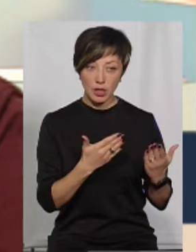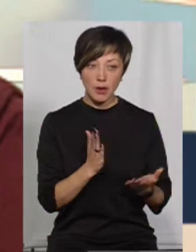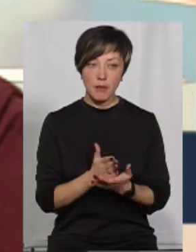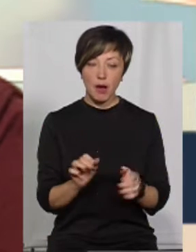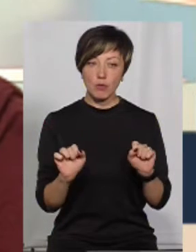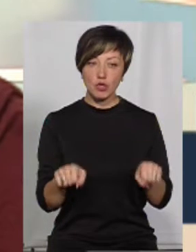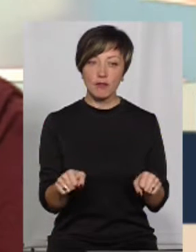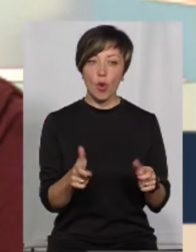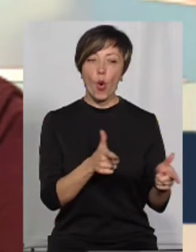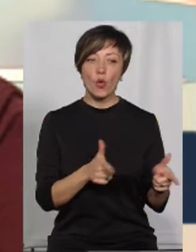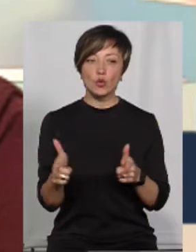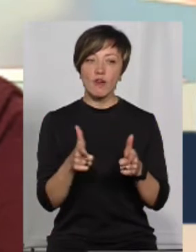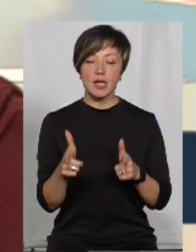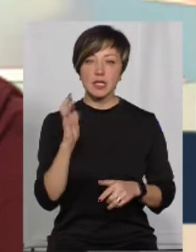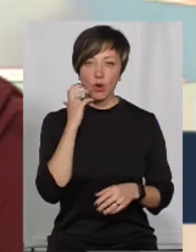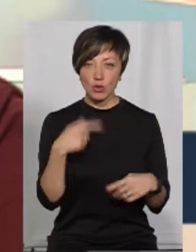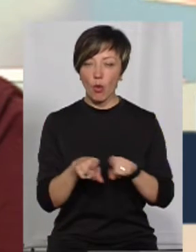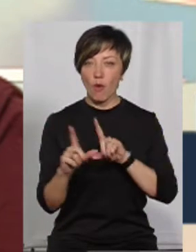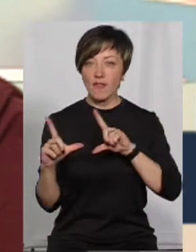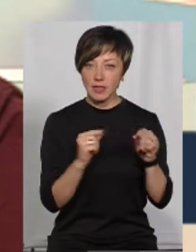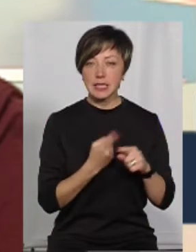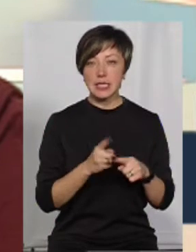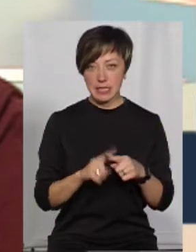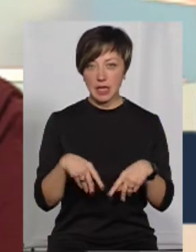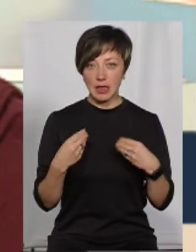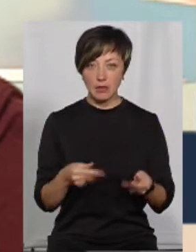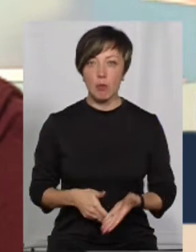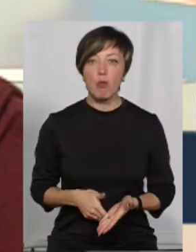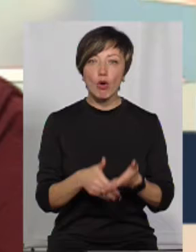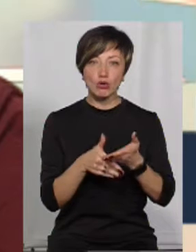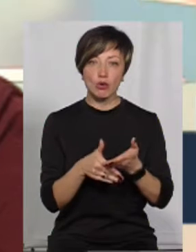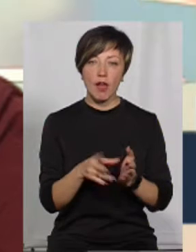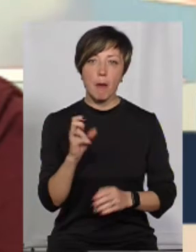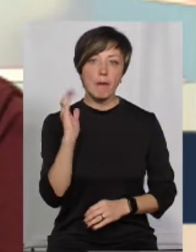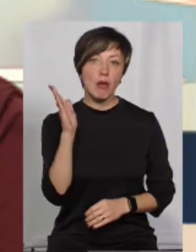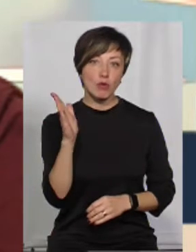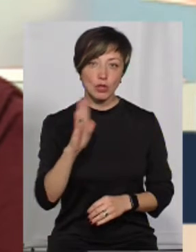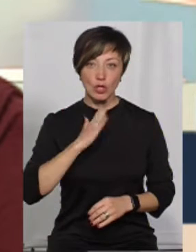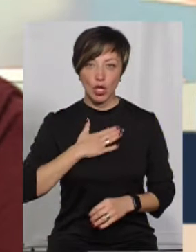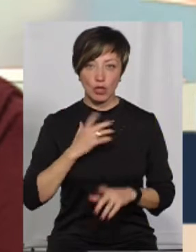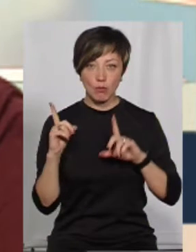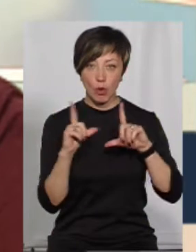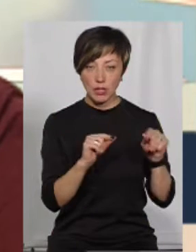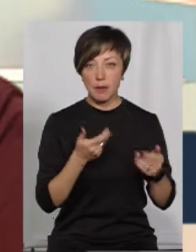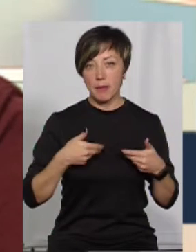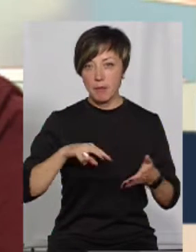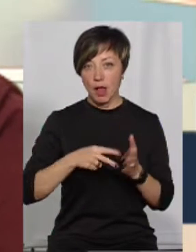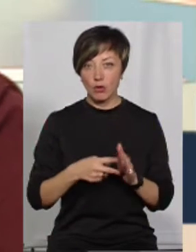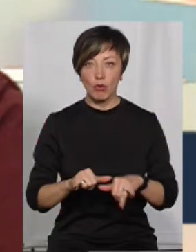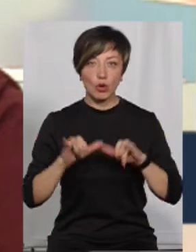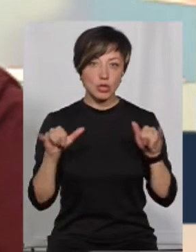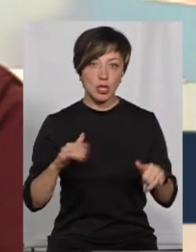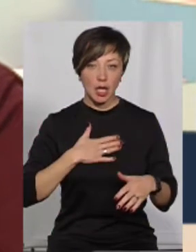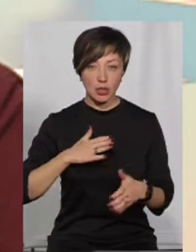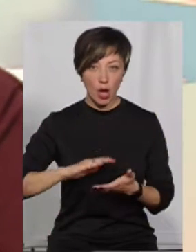маємо можливість готуватися серйозно до такого виїзду, і це дасть поштовх на майбутні наші поїздки, тому що ми плануємо розширити